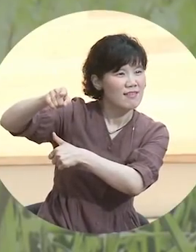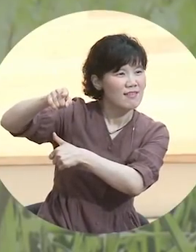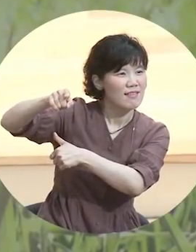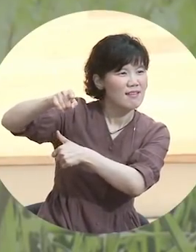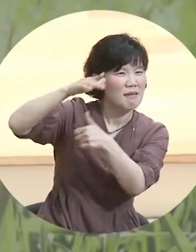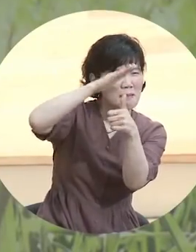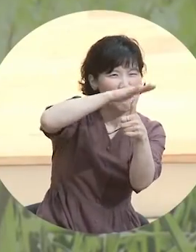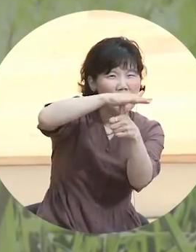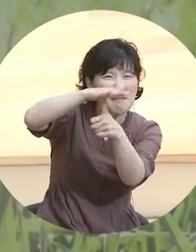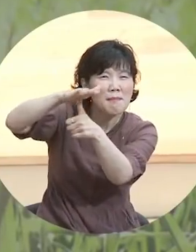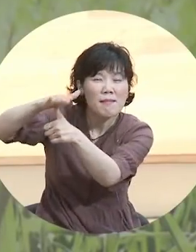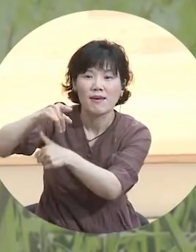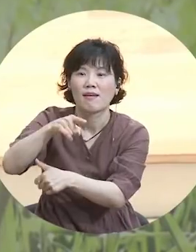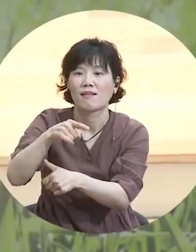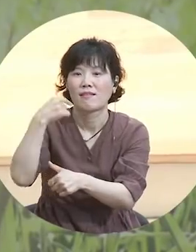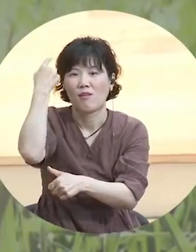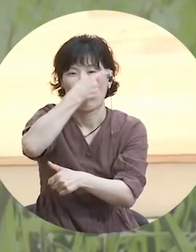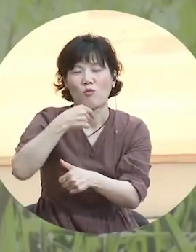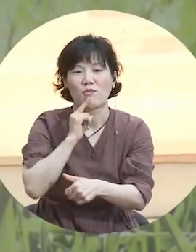얼라들이에요.